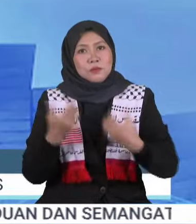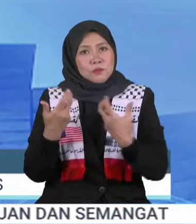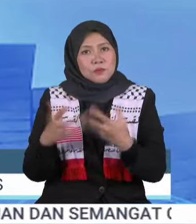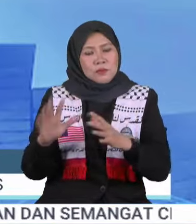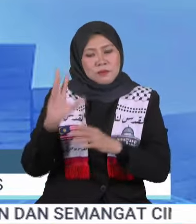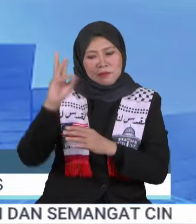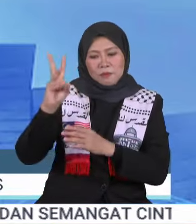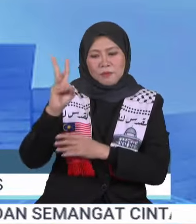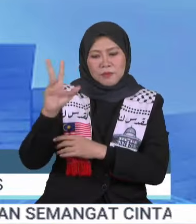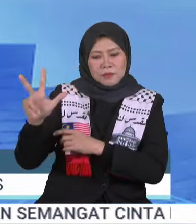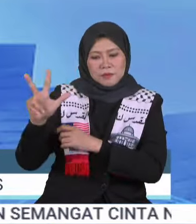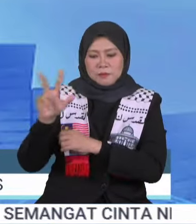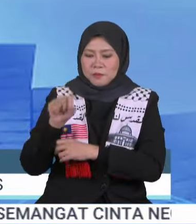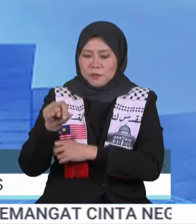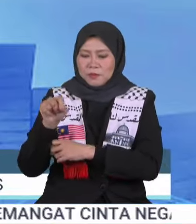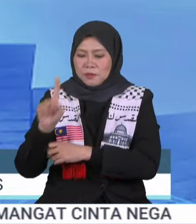sudah